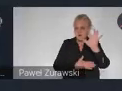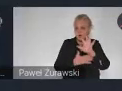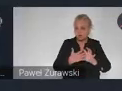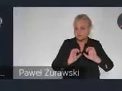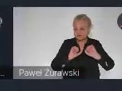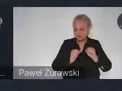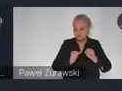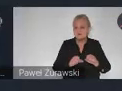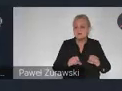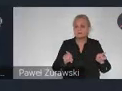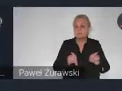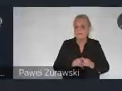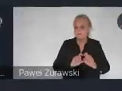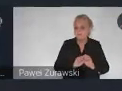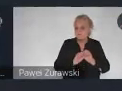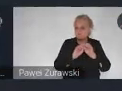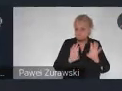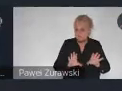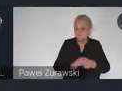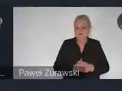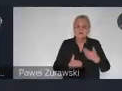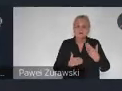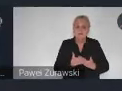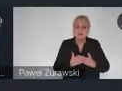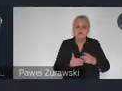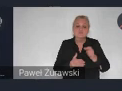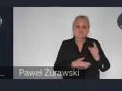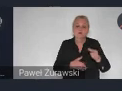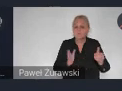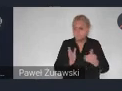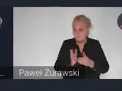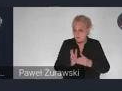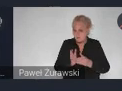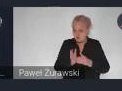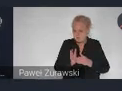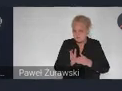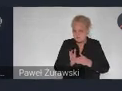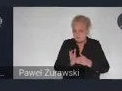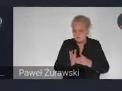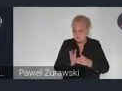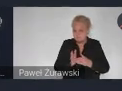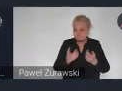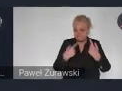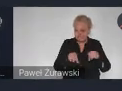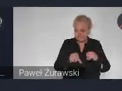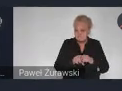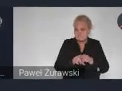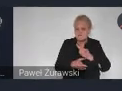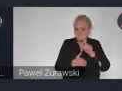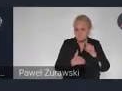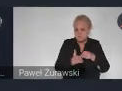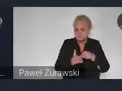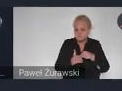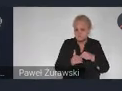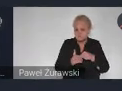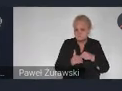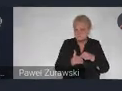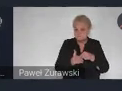działania i uzasadnić dlaczego są one niezbędne do zrealizowania właśnie